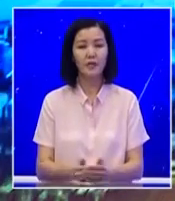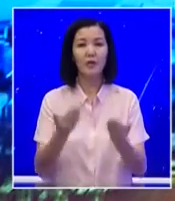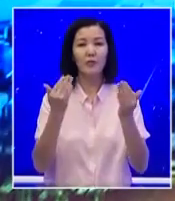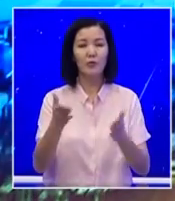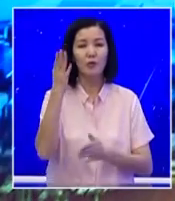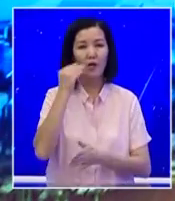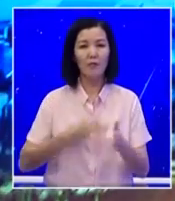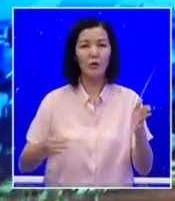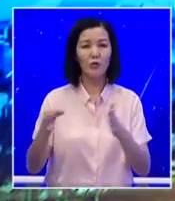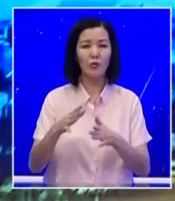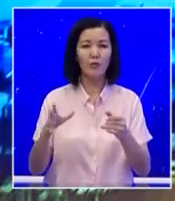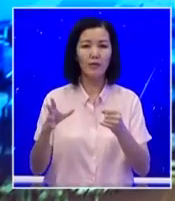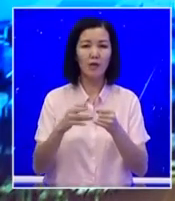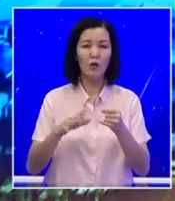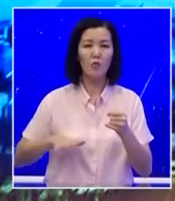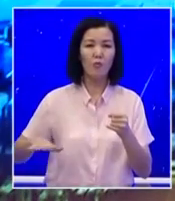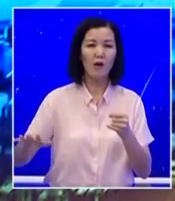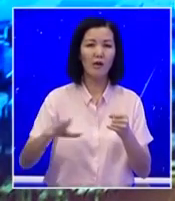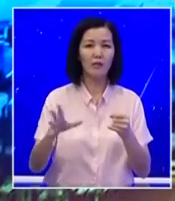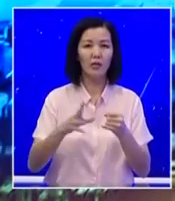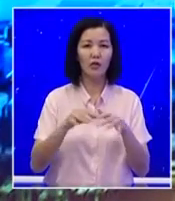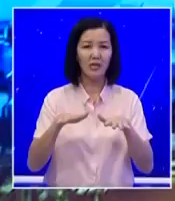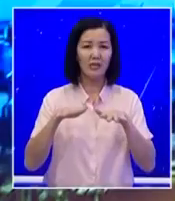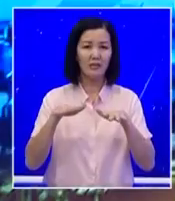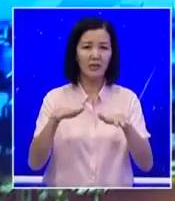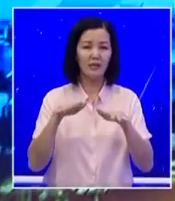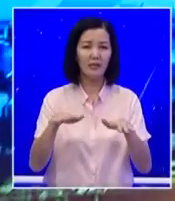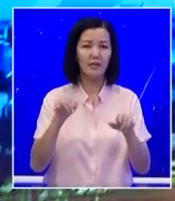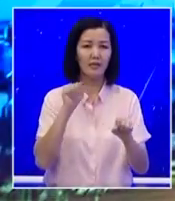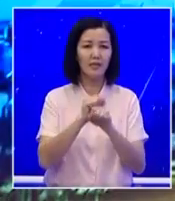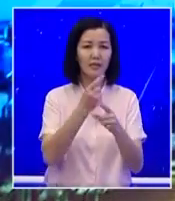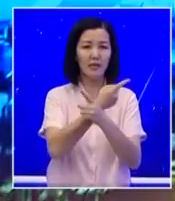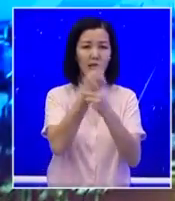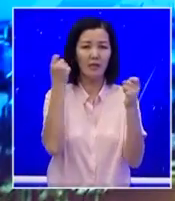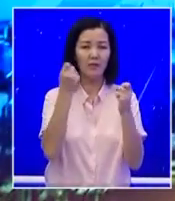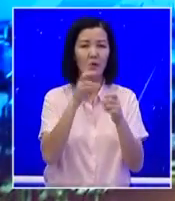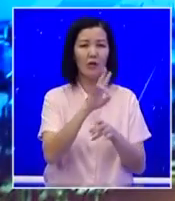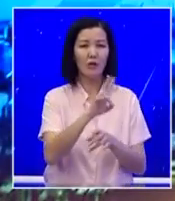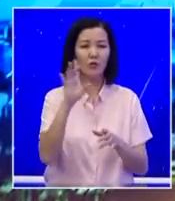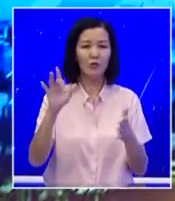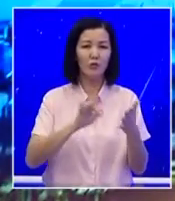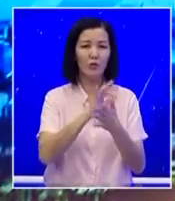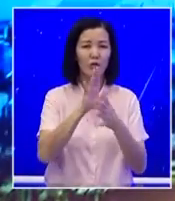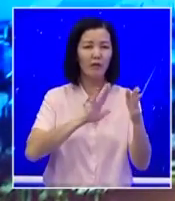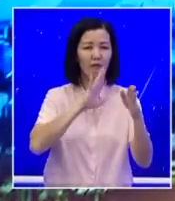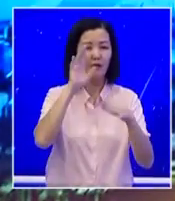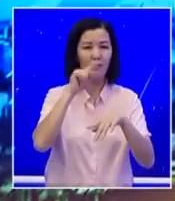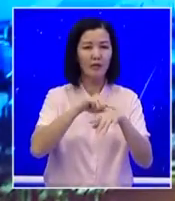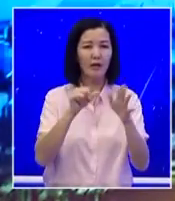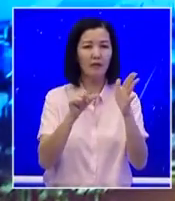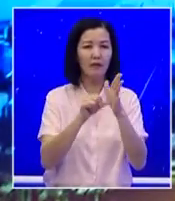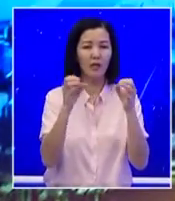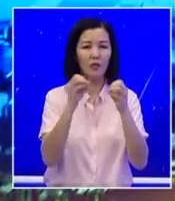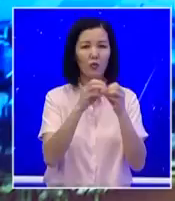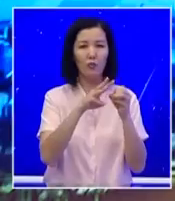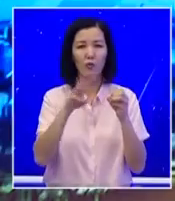Бүгін Алматы облысы аумағында жер сілкінді. Сейсмикалық станция ақпарынша дүмпу Нұрсұлтан уақытымен таңғы сағат 6-тан 10